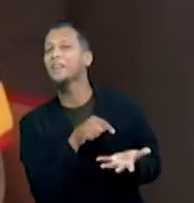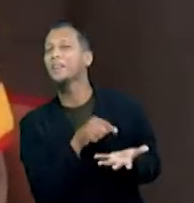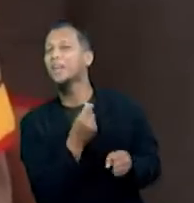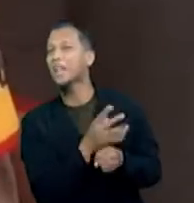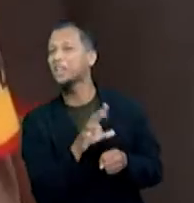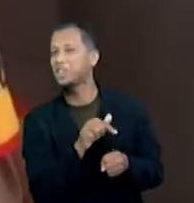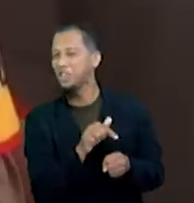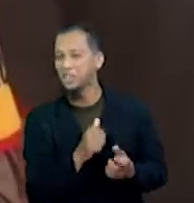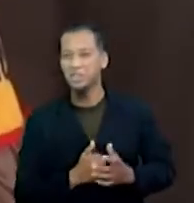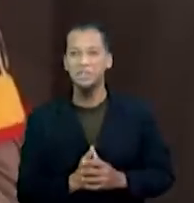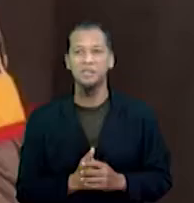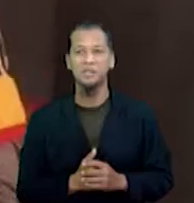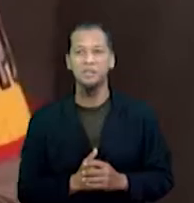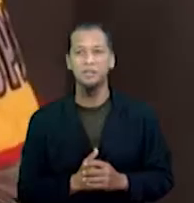diberikan